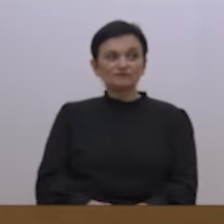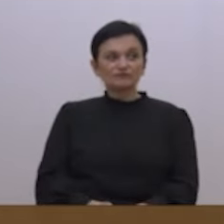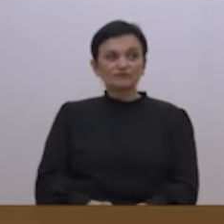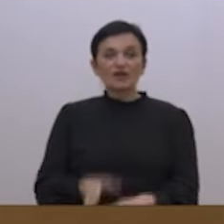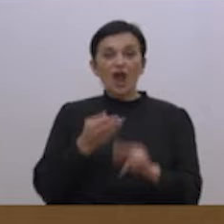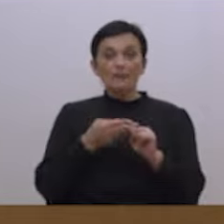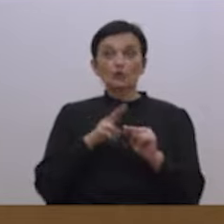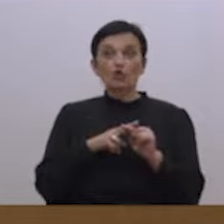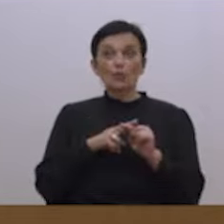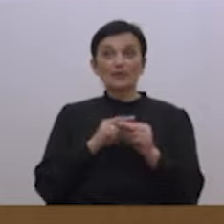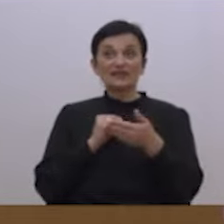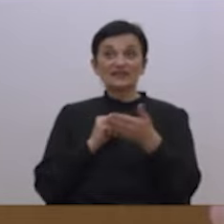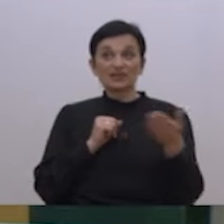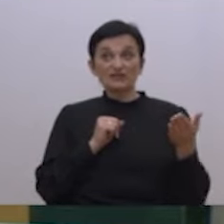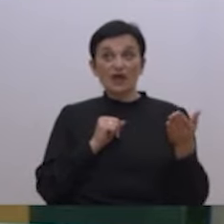ამიტომაც თქვენ